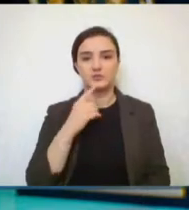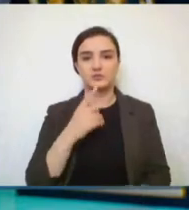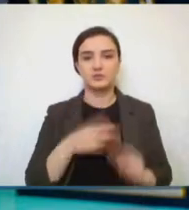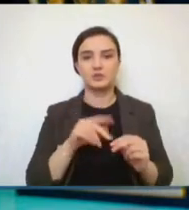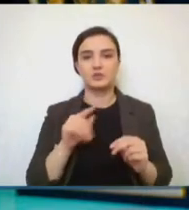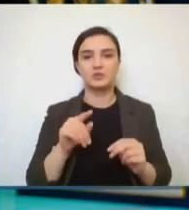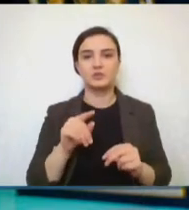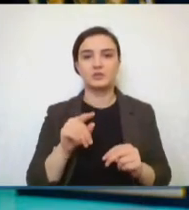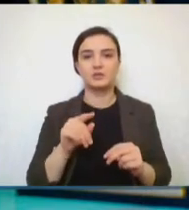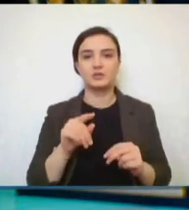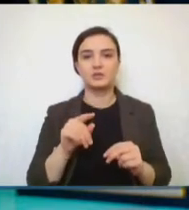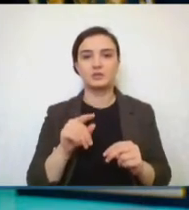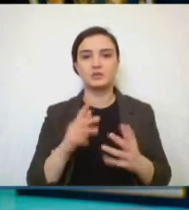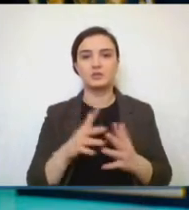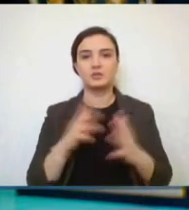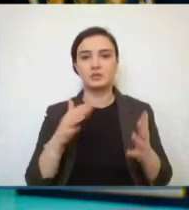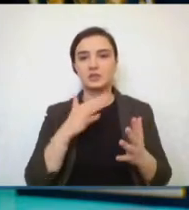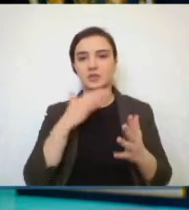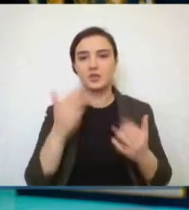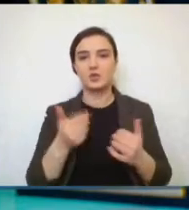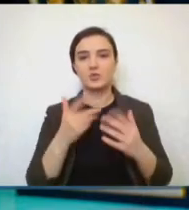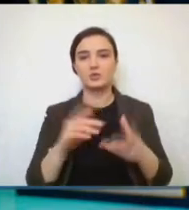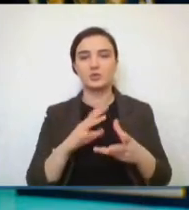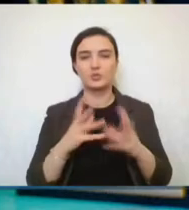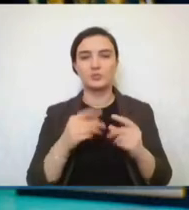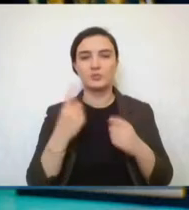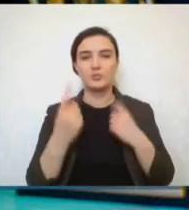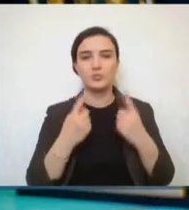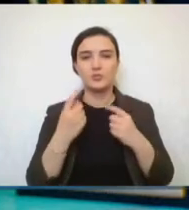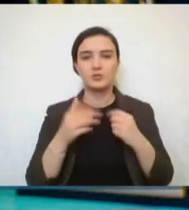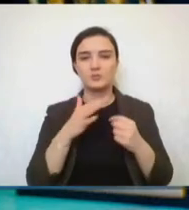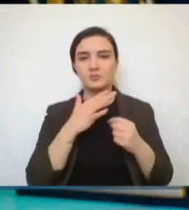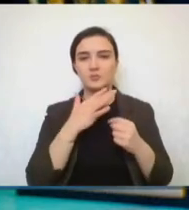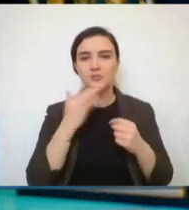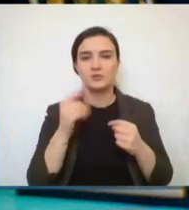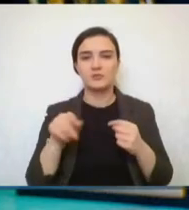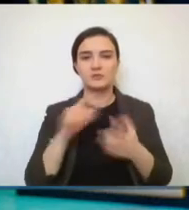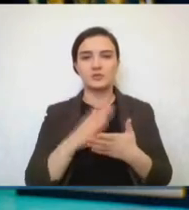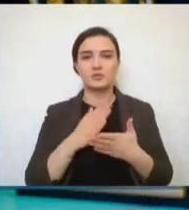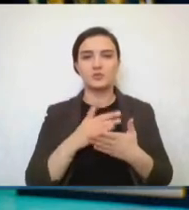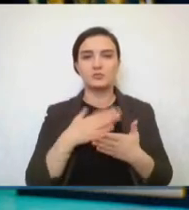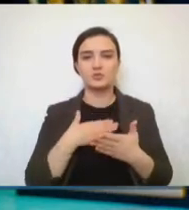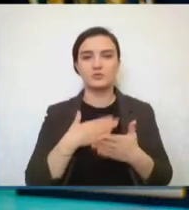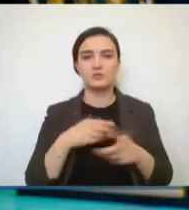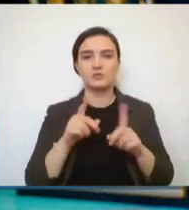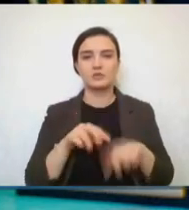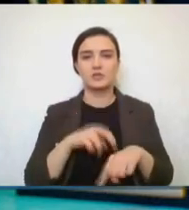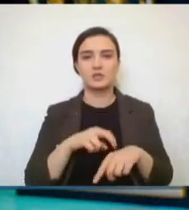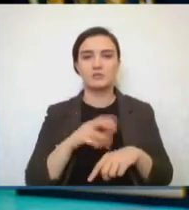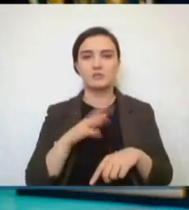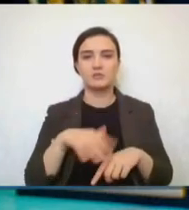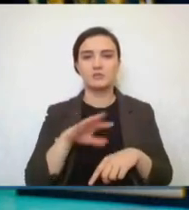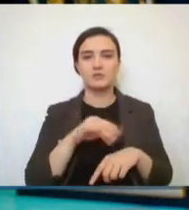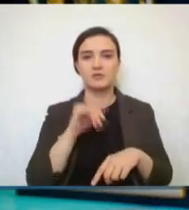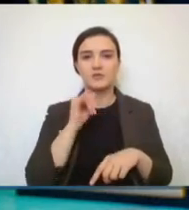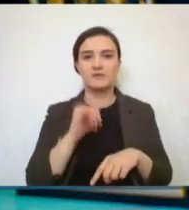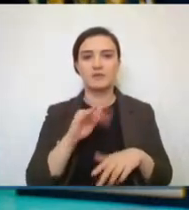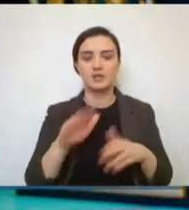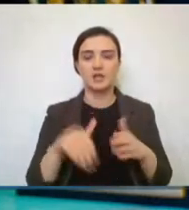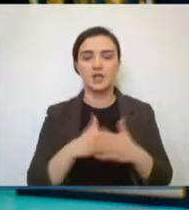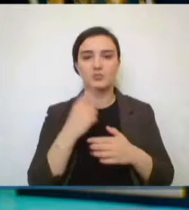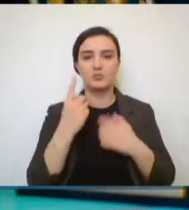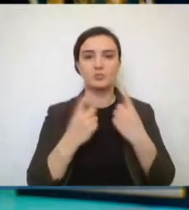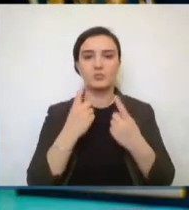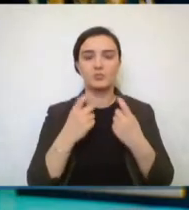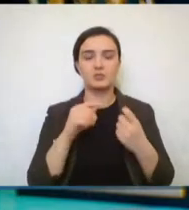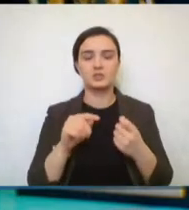დიდი რაოდენობა მოდის. ინფორმაციის ისეთი დიდი რაოდენობა, რომ ჩვენც კი ექიმები ვერ ვასწრებთ ამ განახლებული ინფორმაციის ეგრეთ